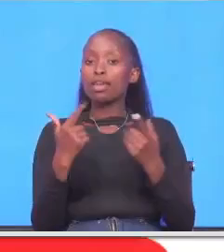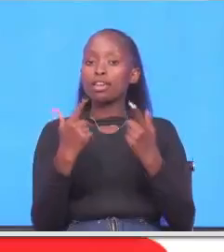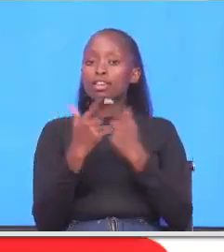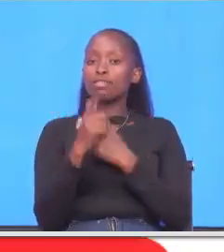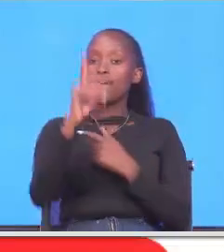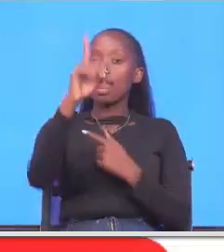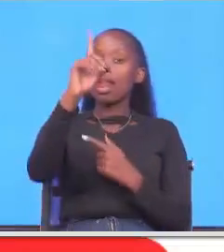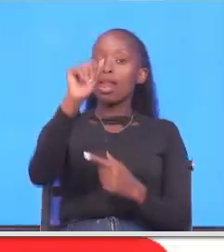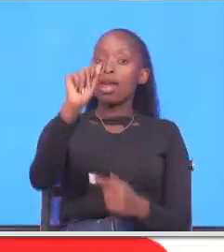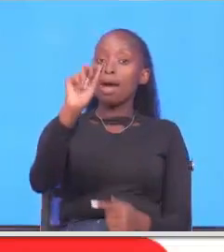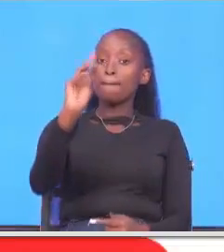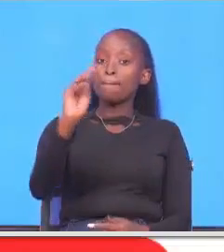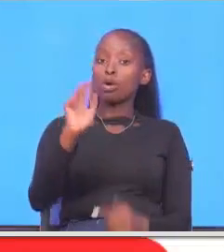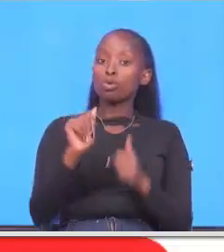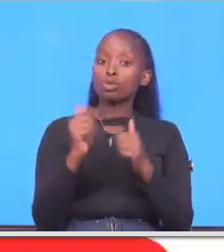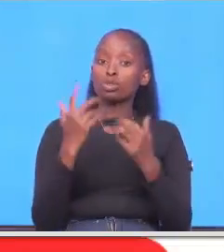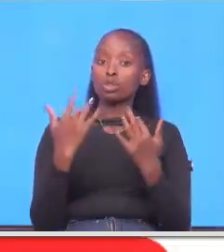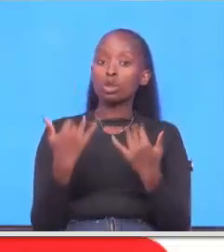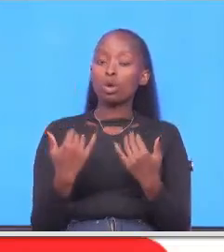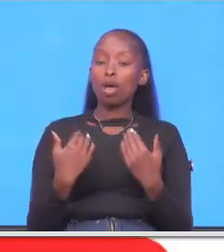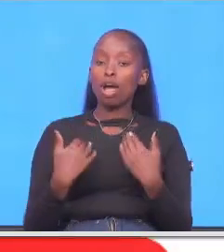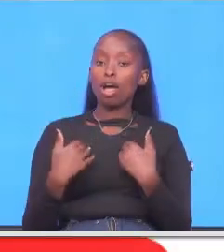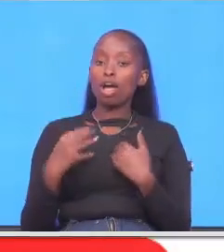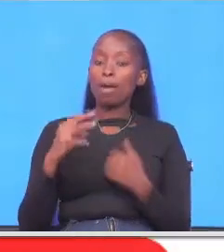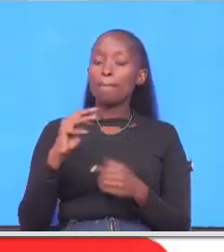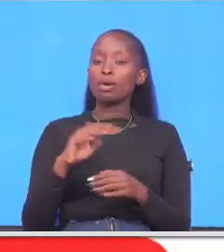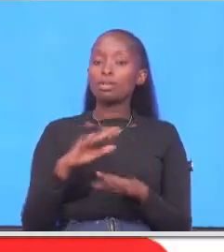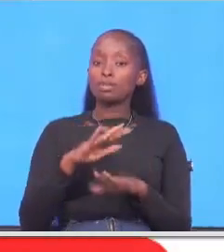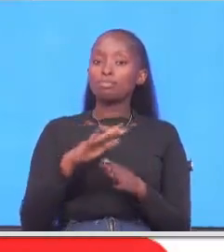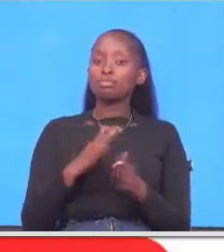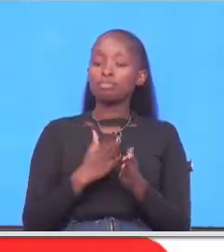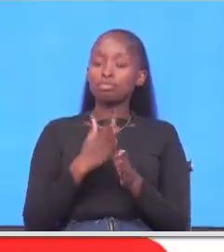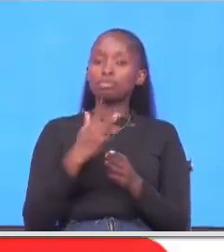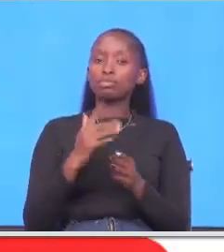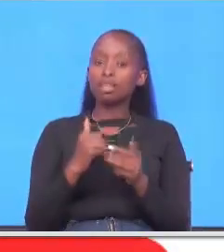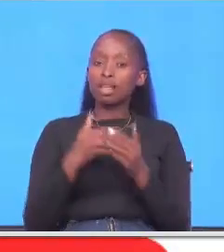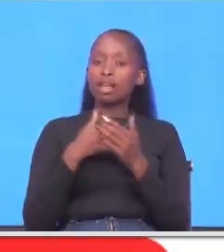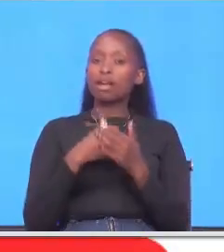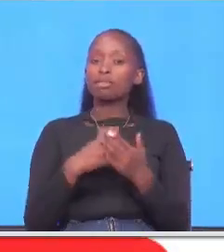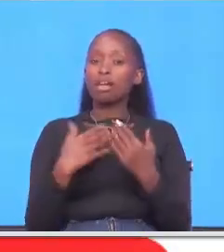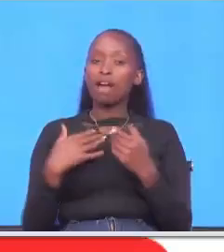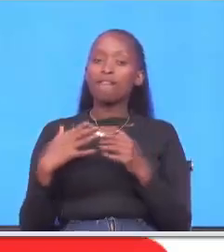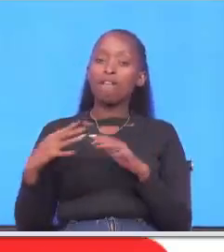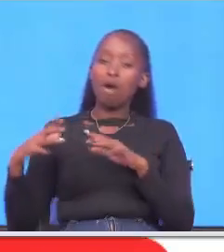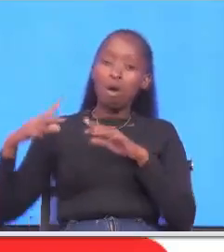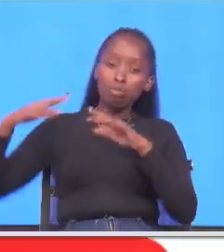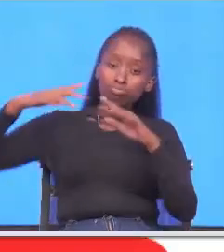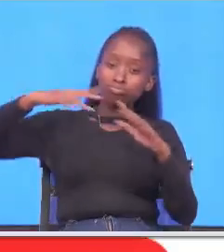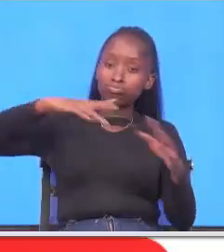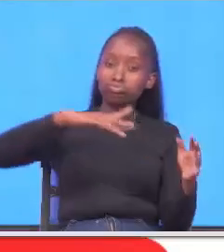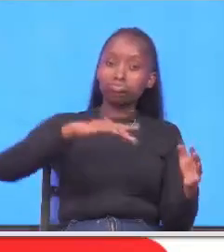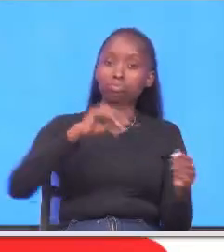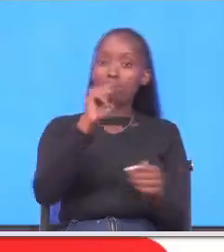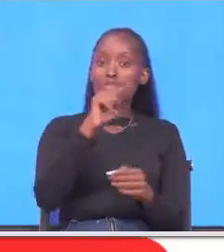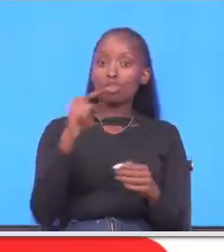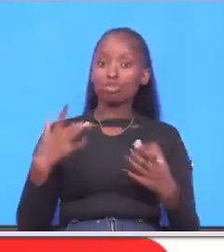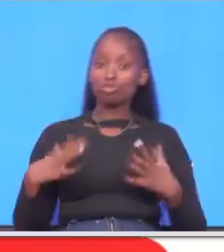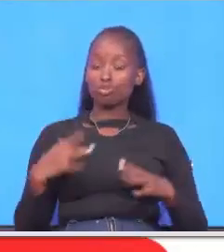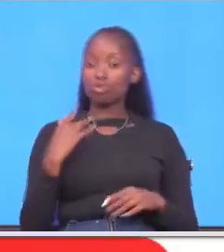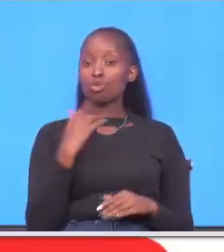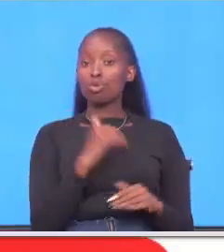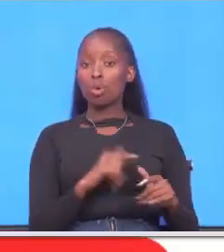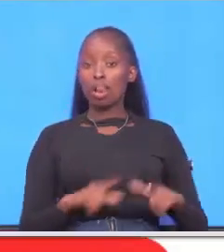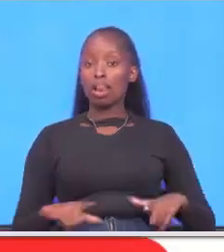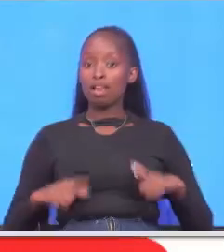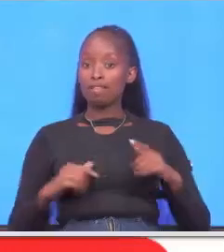just about a meter remaining for it to overflow. Those who are in the endangered areas,